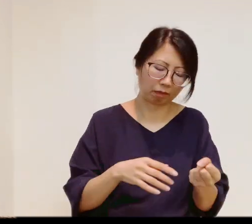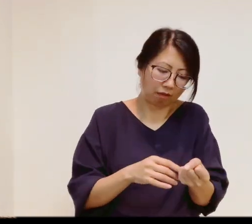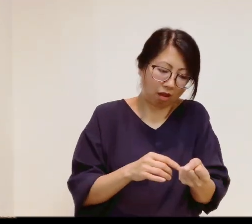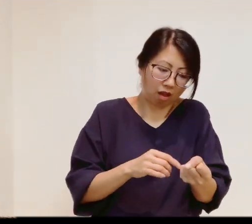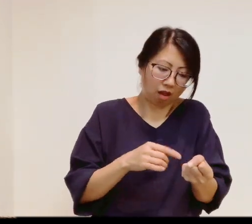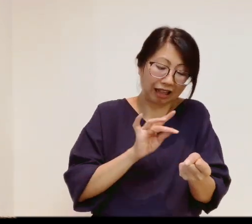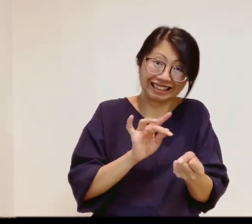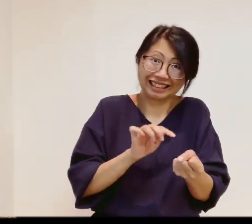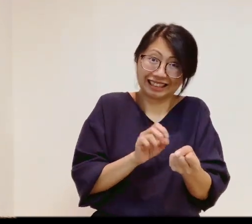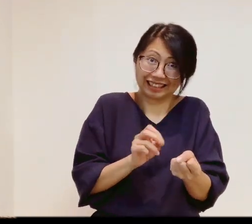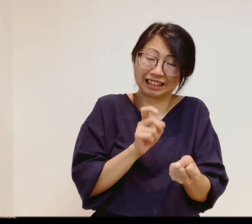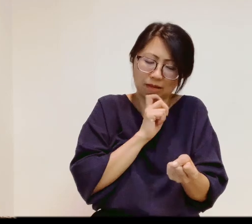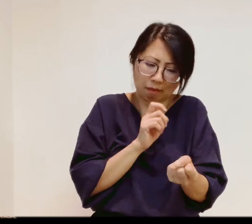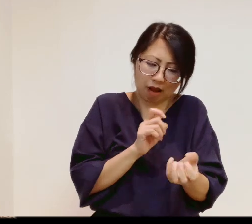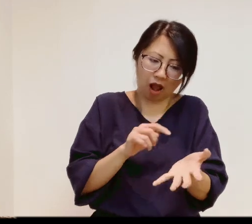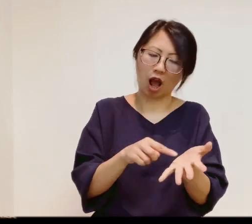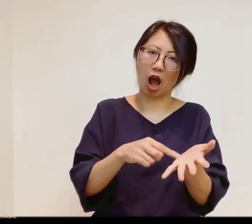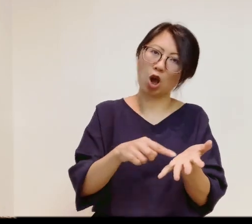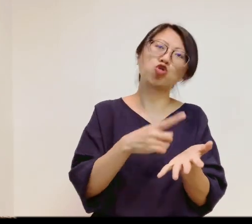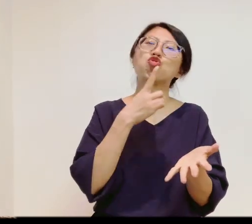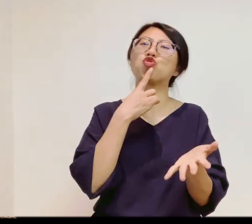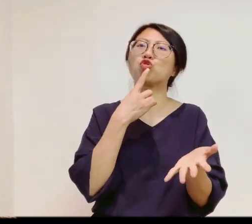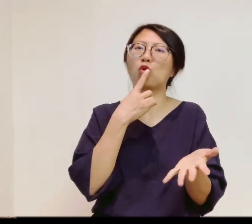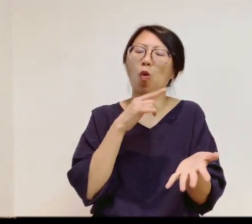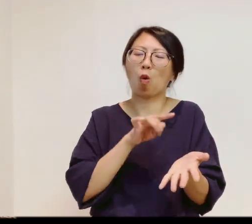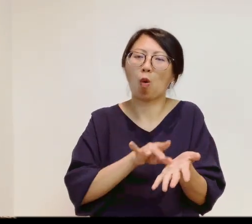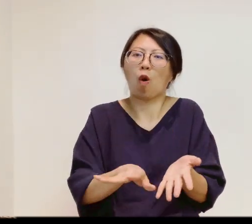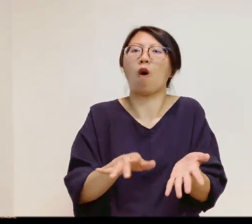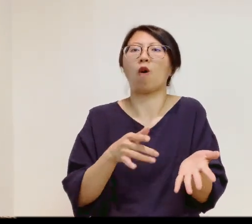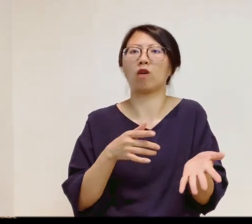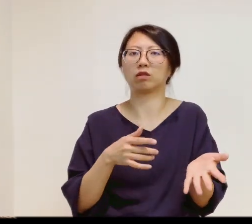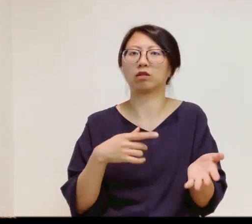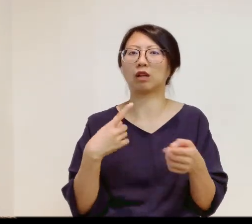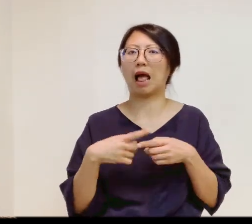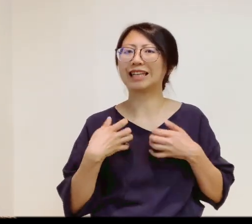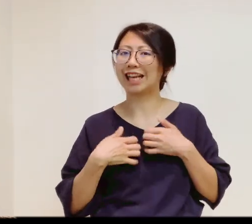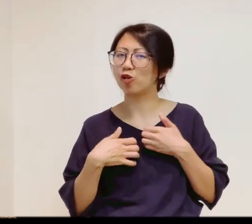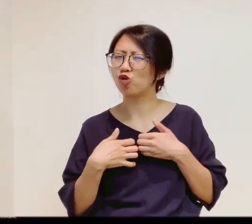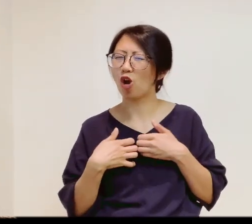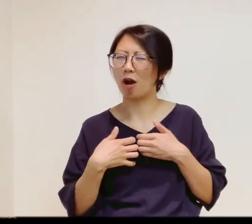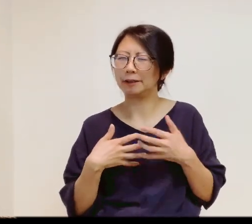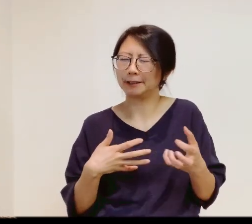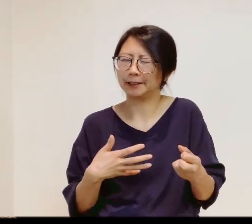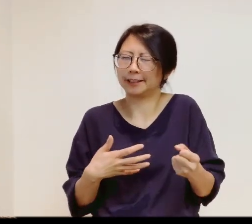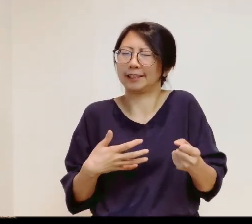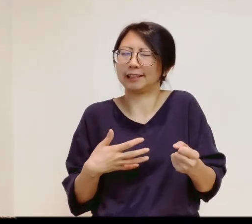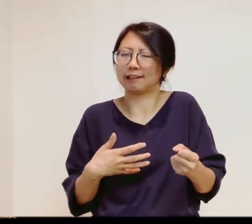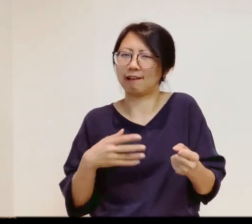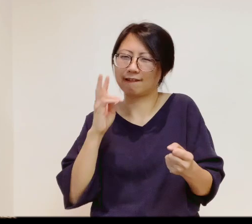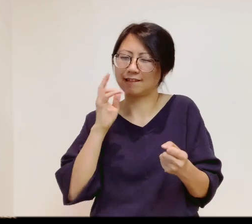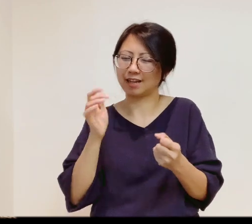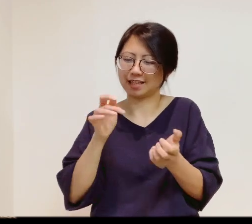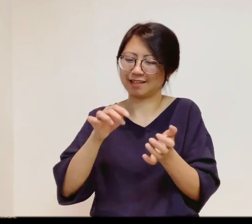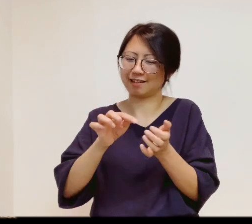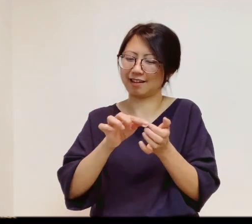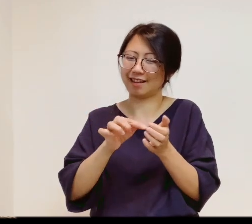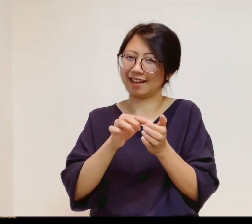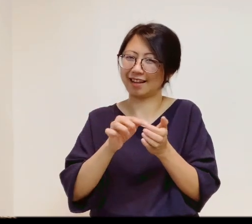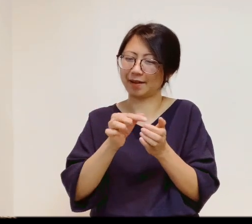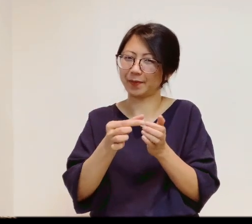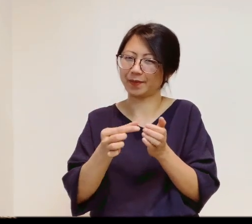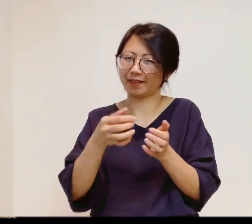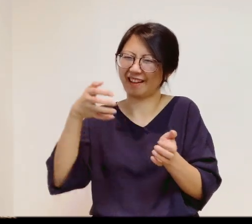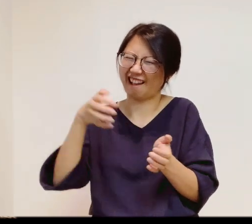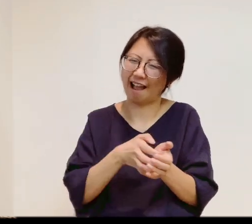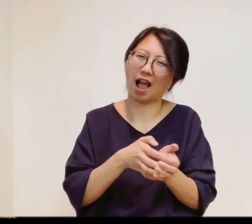啦，係成手都係血嘅。點解咧？因為原來佢緊張到嗰幾日咧，係揦到咁實咧，嗰啲手指甲咧插入自己個